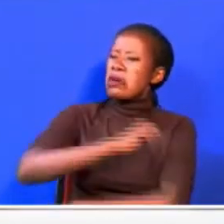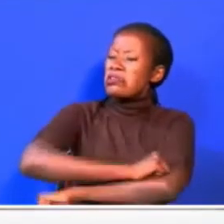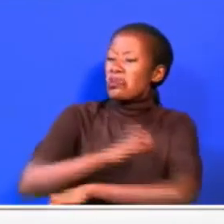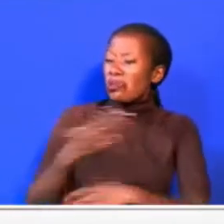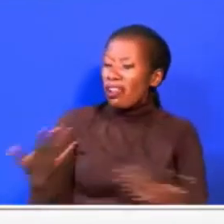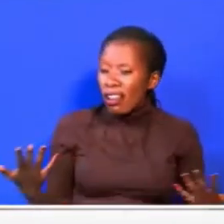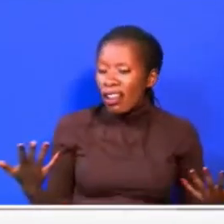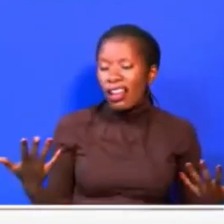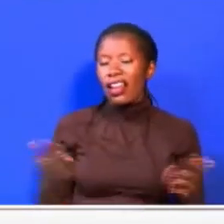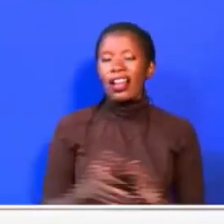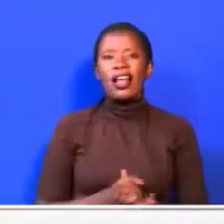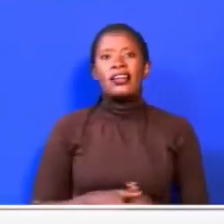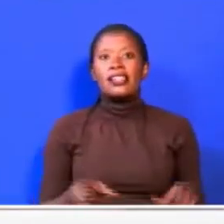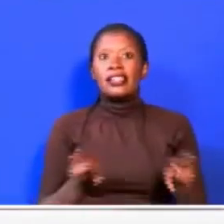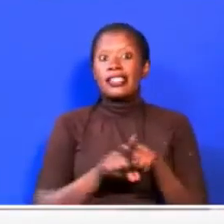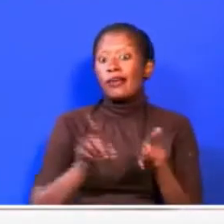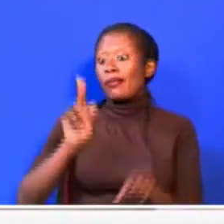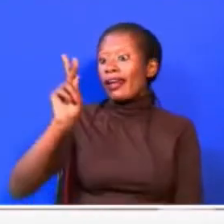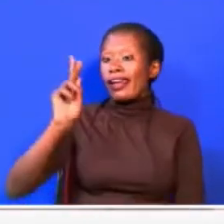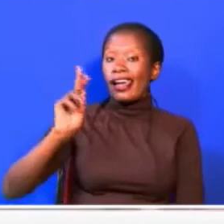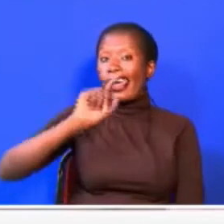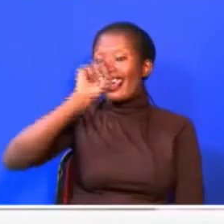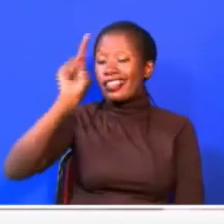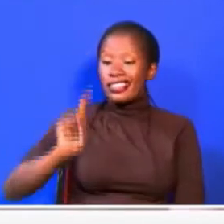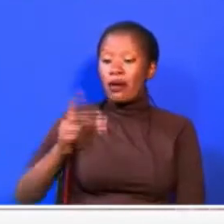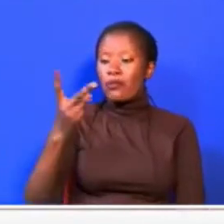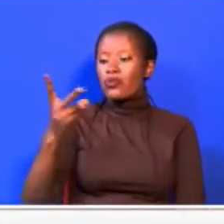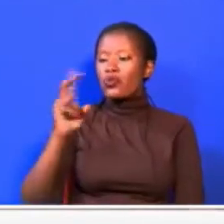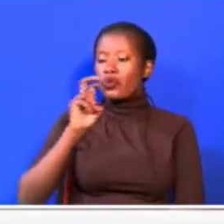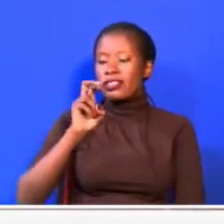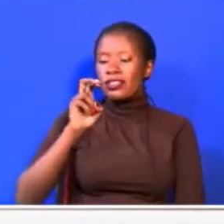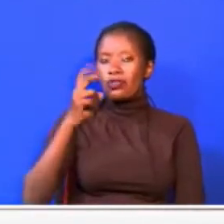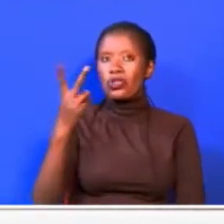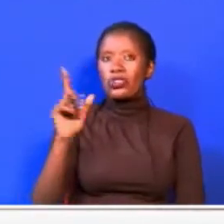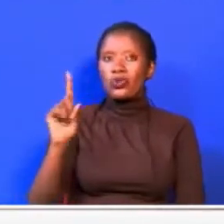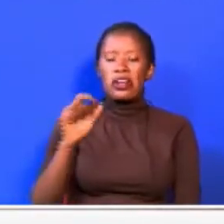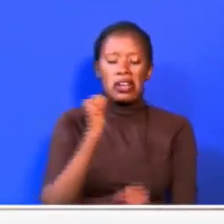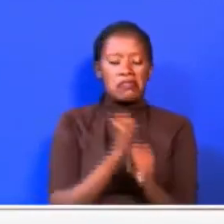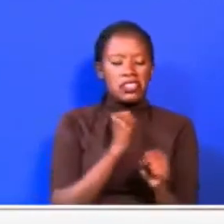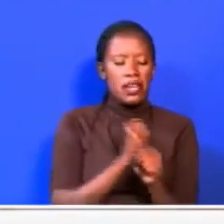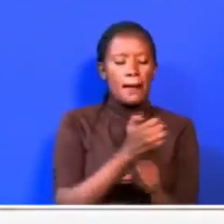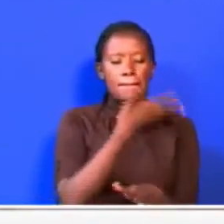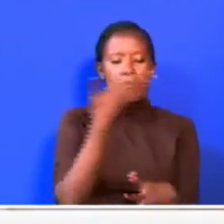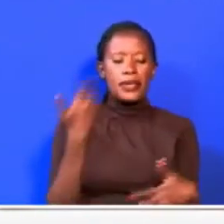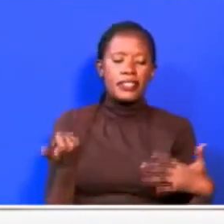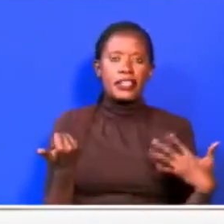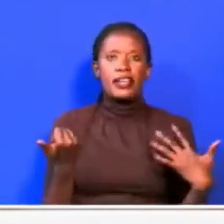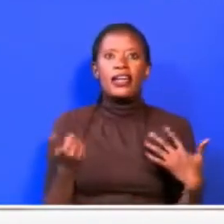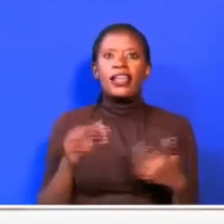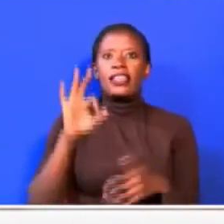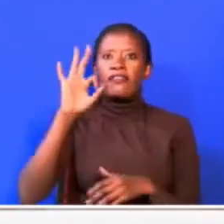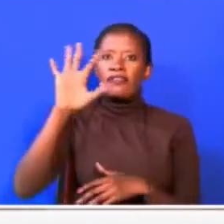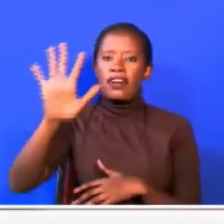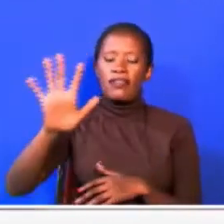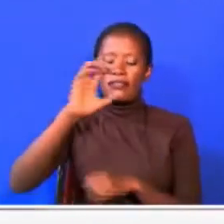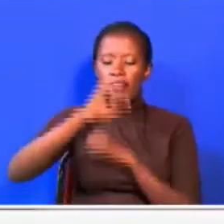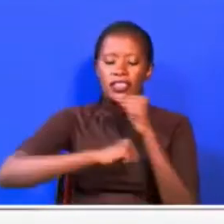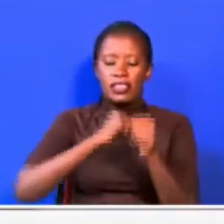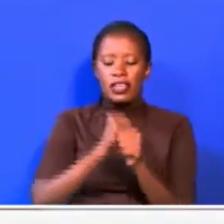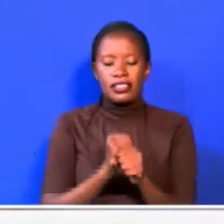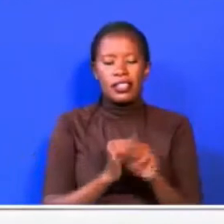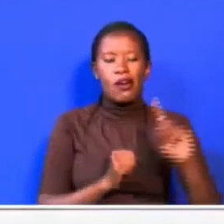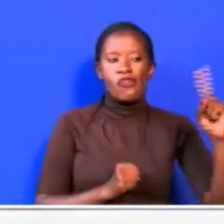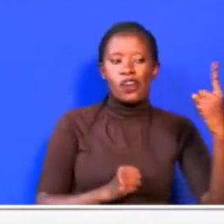Japo kijumla wanafunzi wa mtihani wa mwaka 2021 wamefanya vyema zaidi katika kipindi cha miaka mitano,